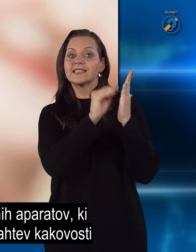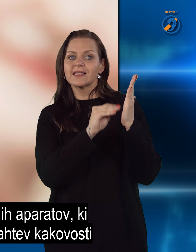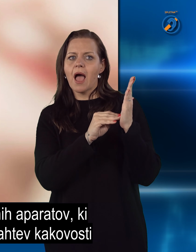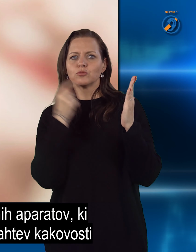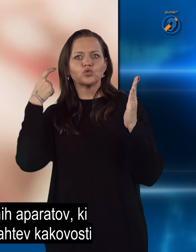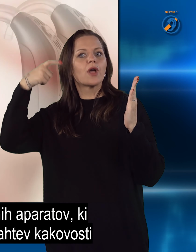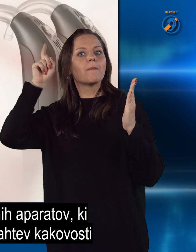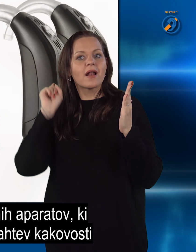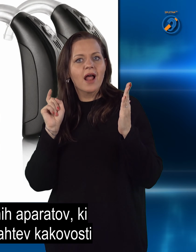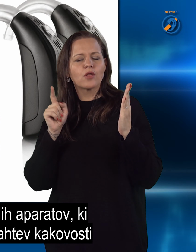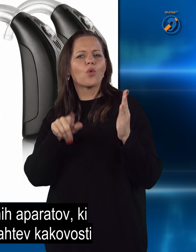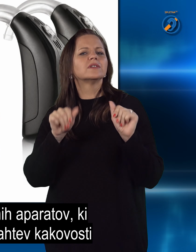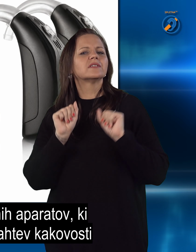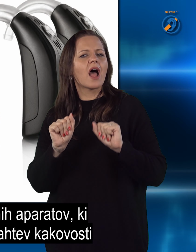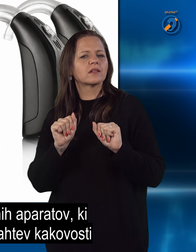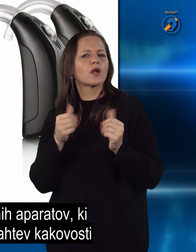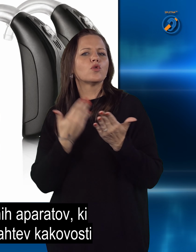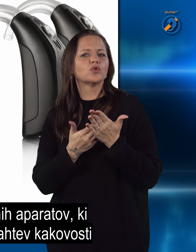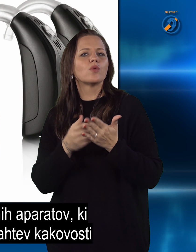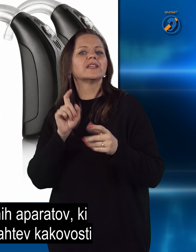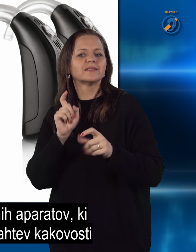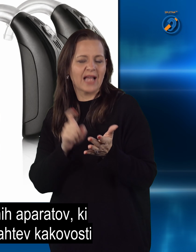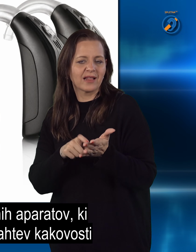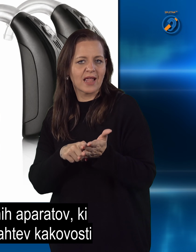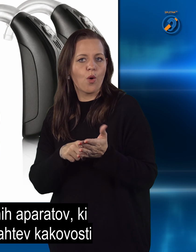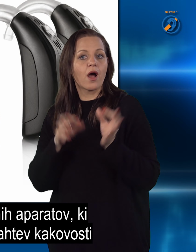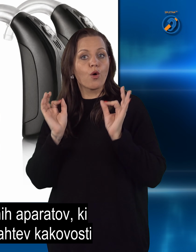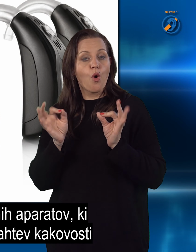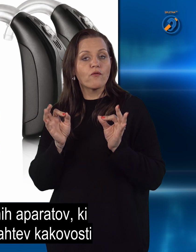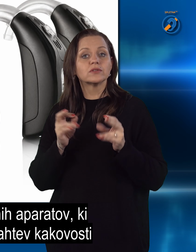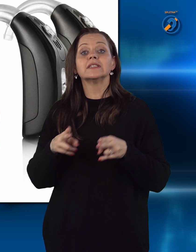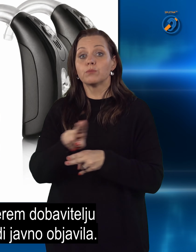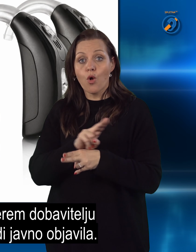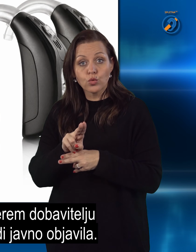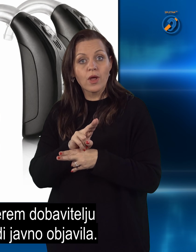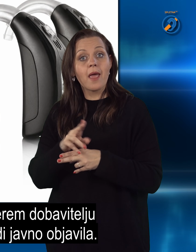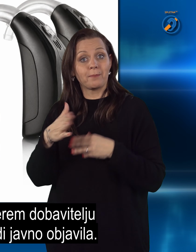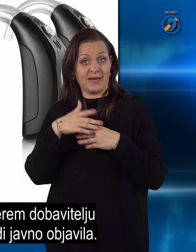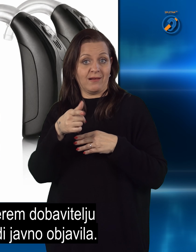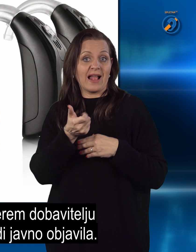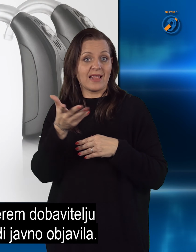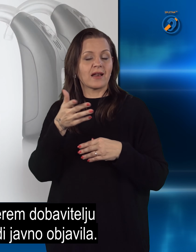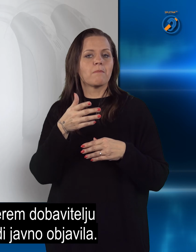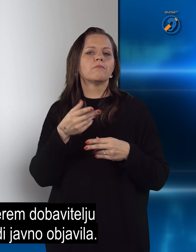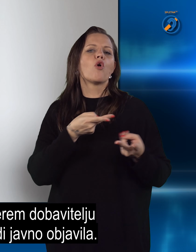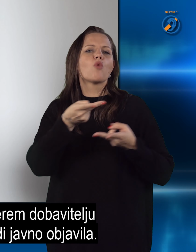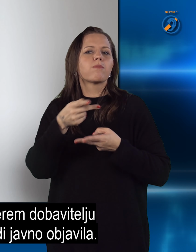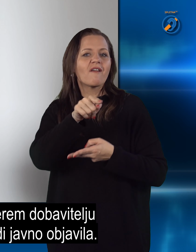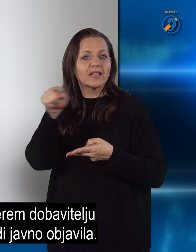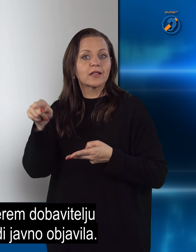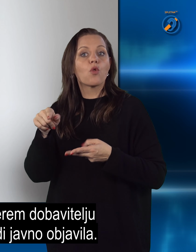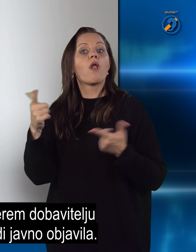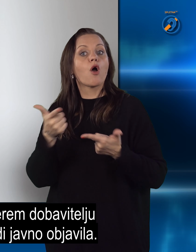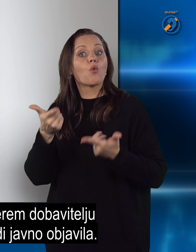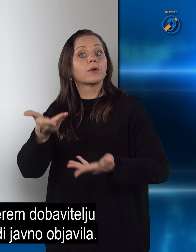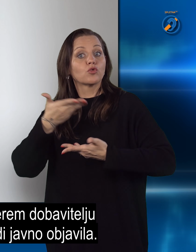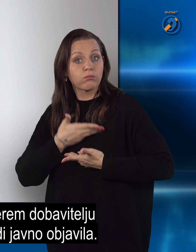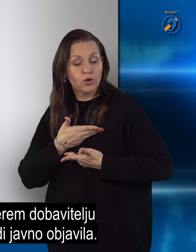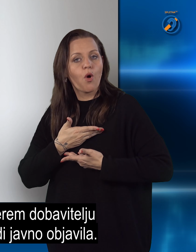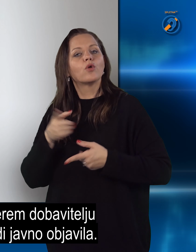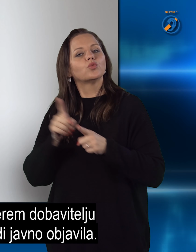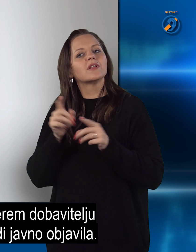seznam slušnih aparatov, ki standard osnovnih zahtev kakovosti izpolnjujejo in pri katerem dobavitelju ga lahko pridobijo,